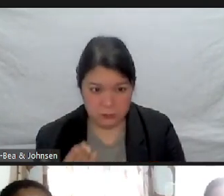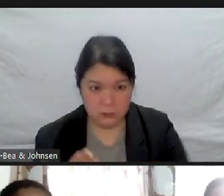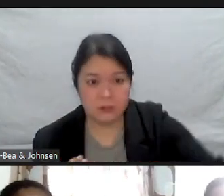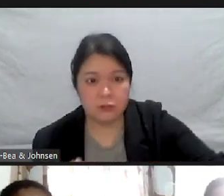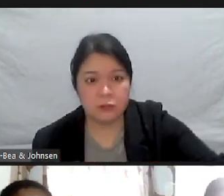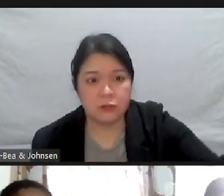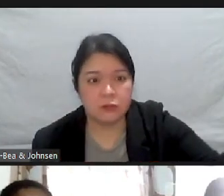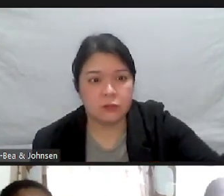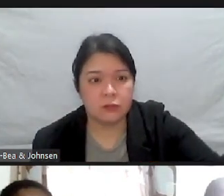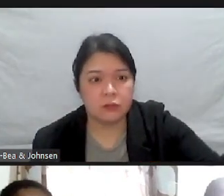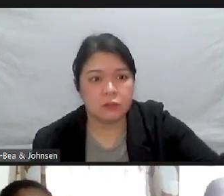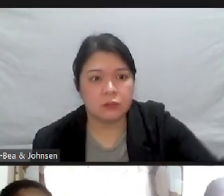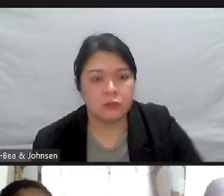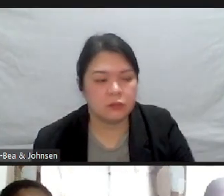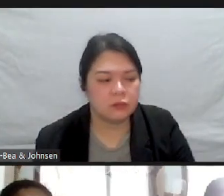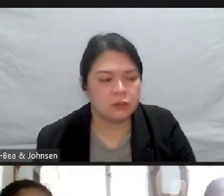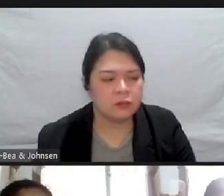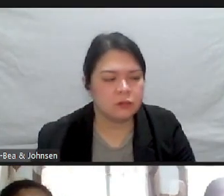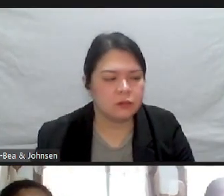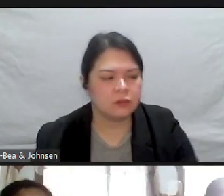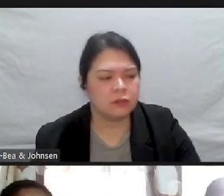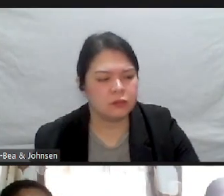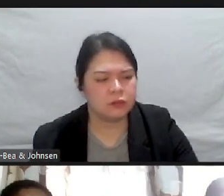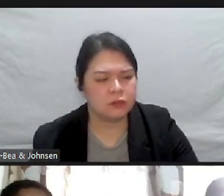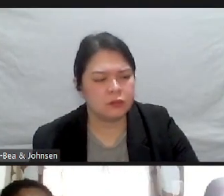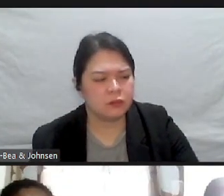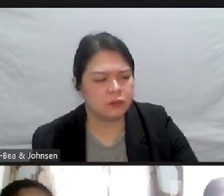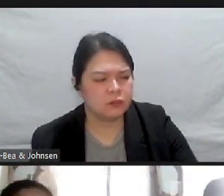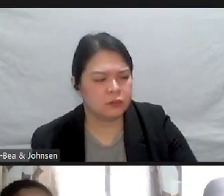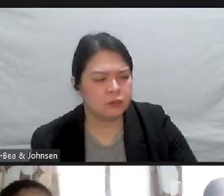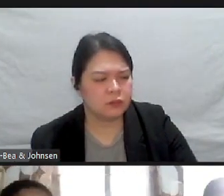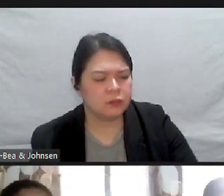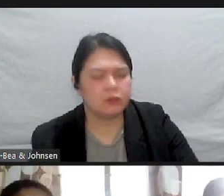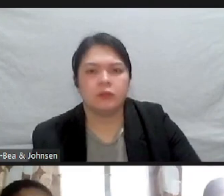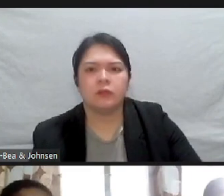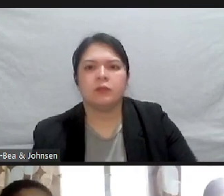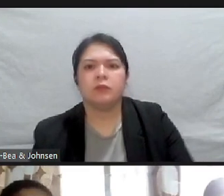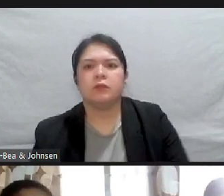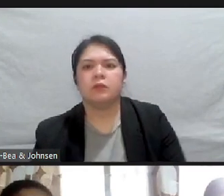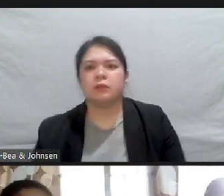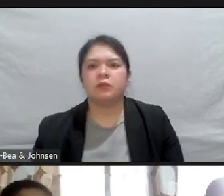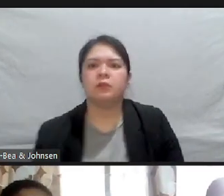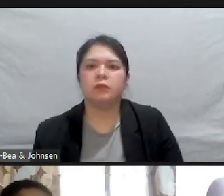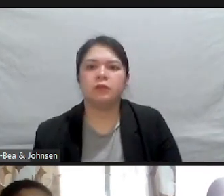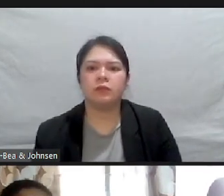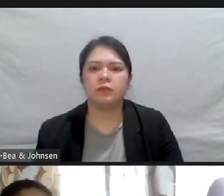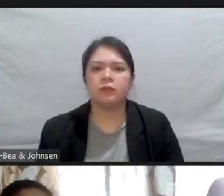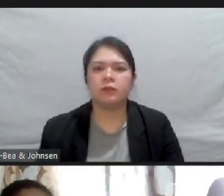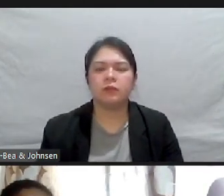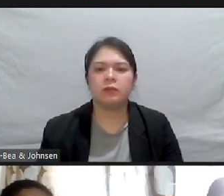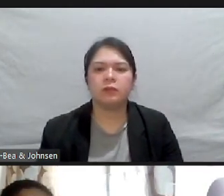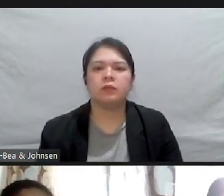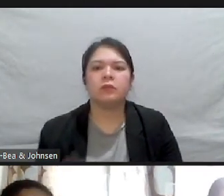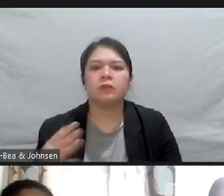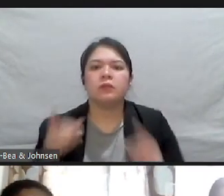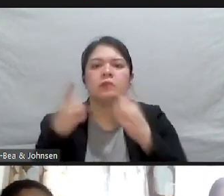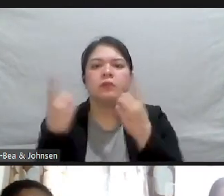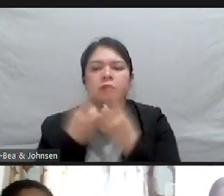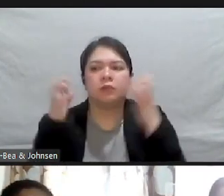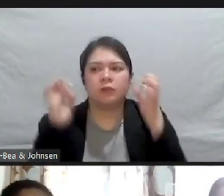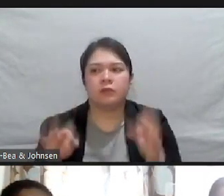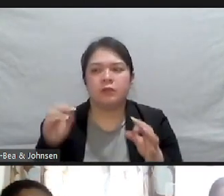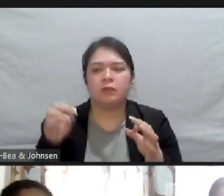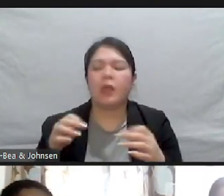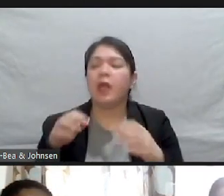no? Tingin ko hindi naman din kasalanan ng ibang mambabatas, hindi naman sila maesperto sa languages. Eto may kasalanan at